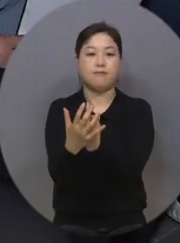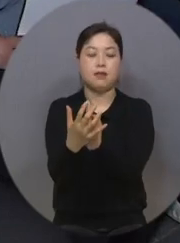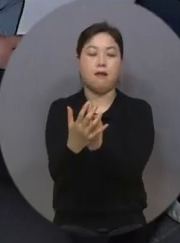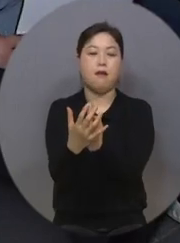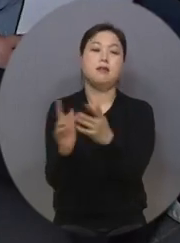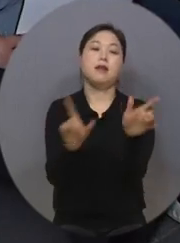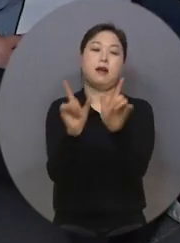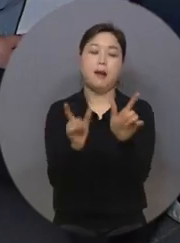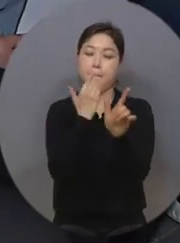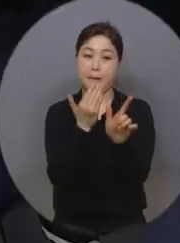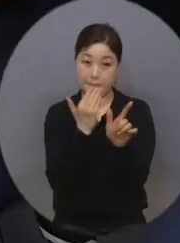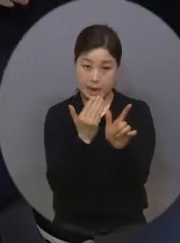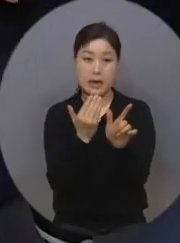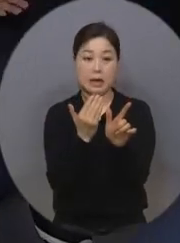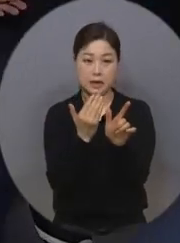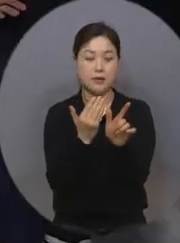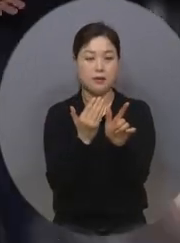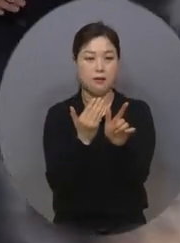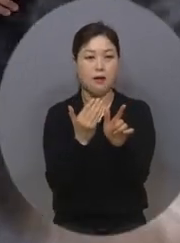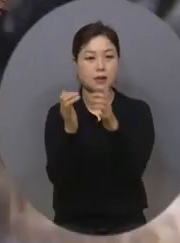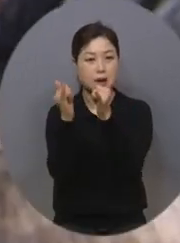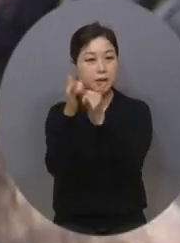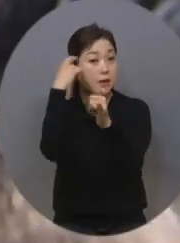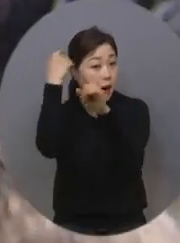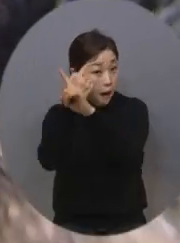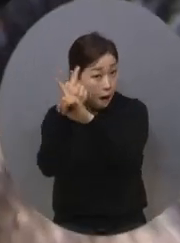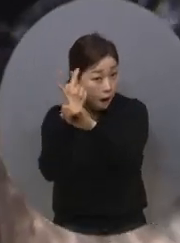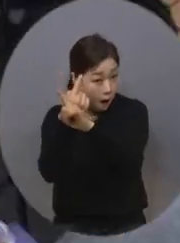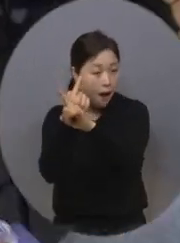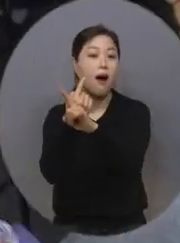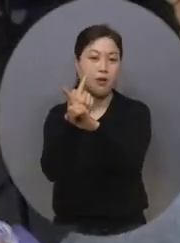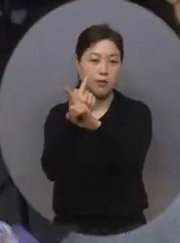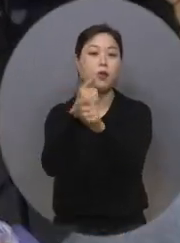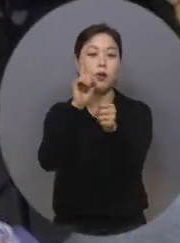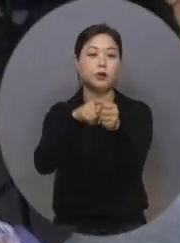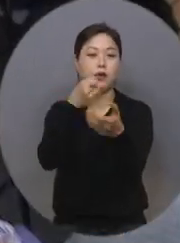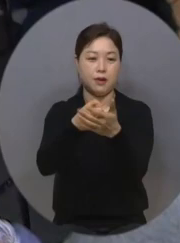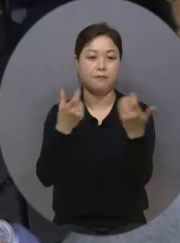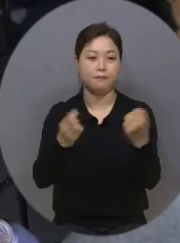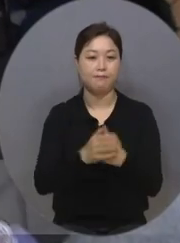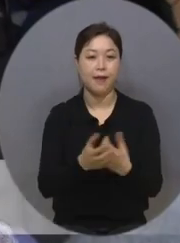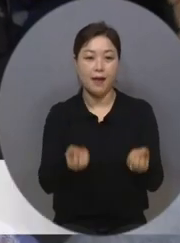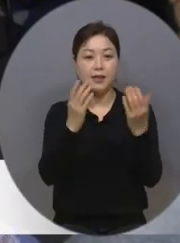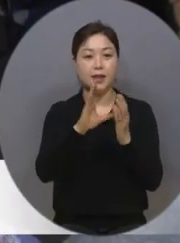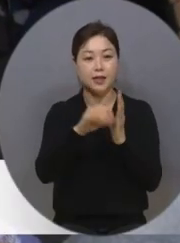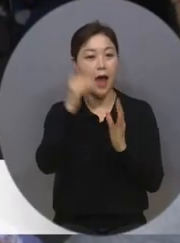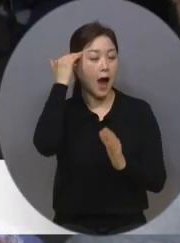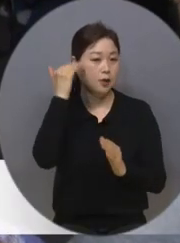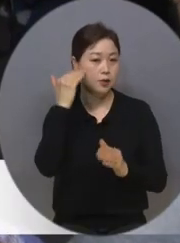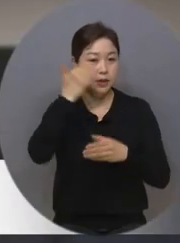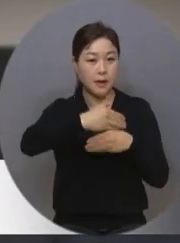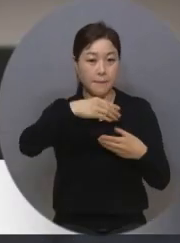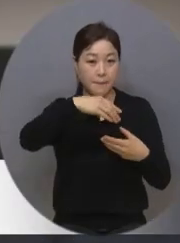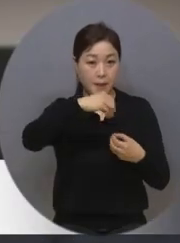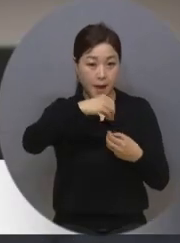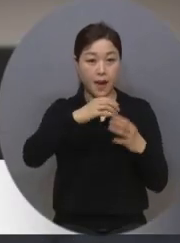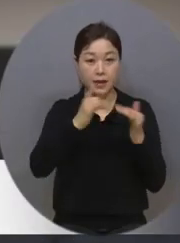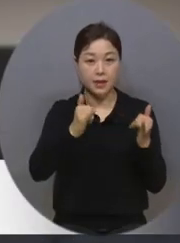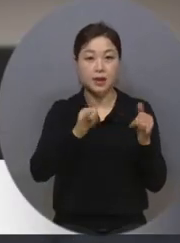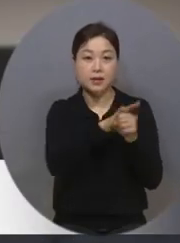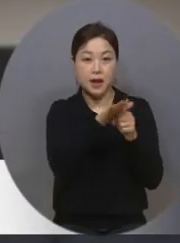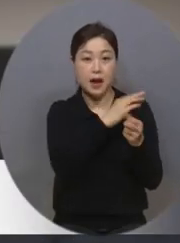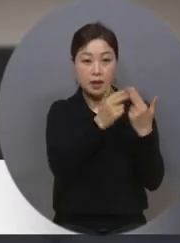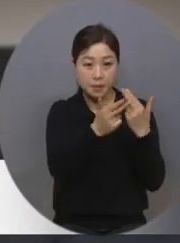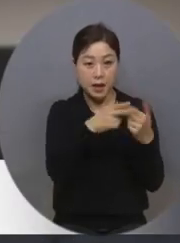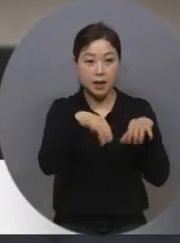함께 살아가도록 사회적 인식을 제고하고자 지정됐습니다. 이날 행사에는 한국자폐인사랑협회 김용직